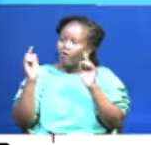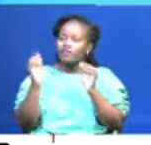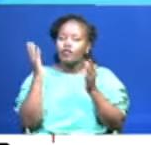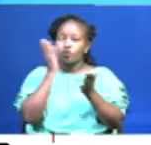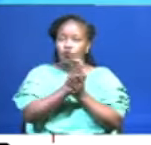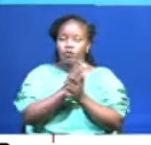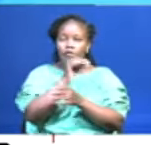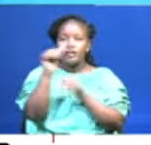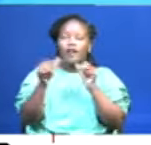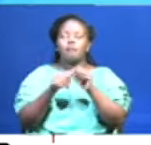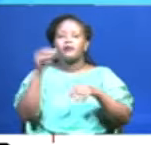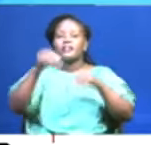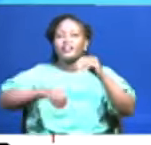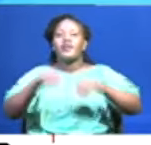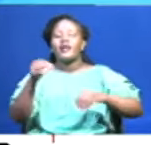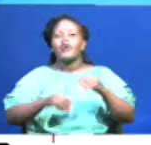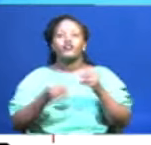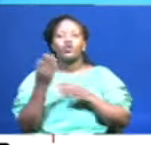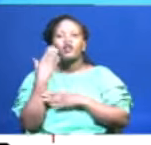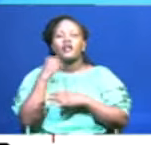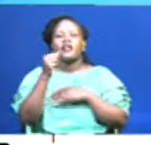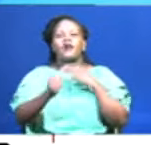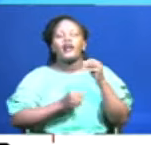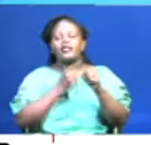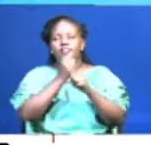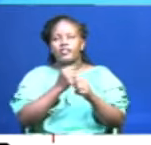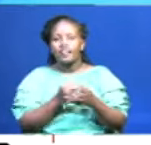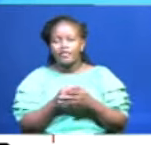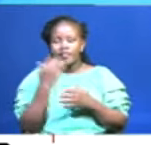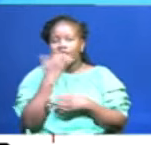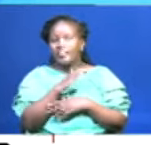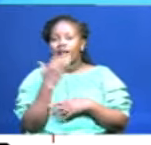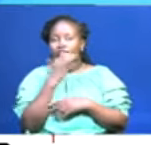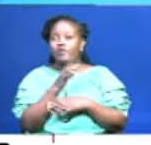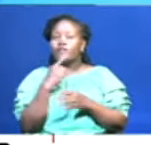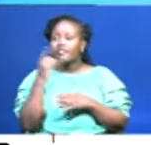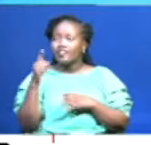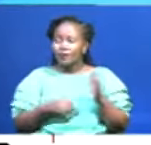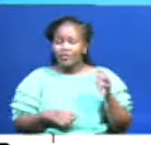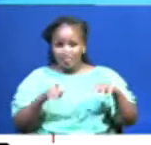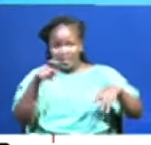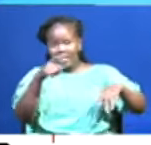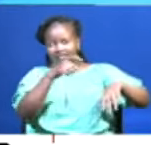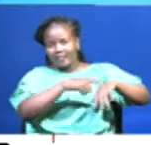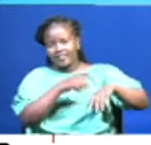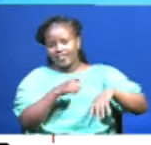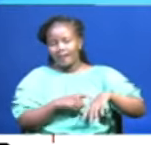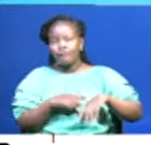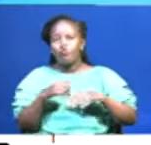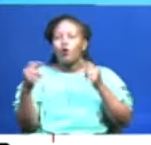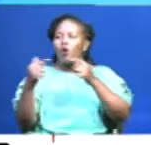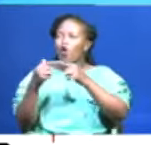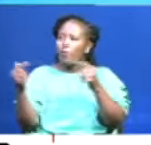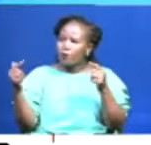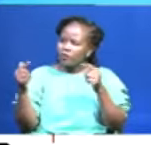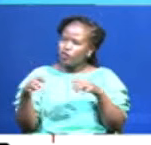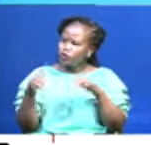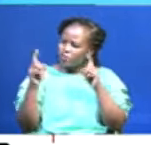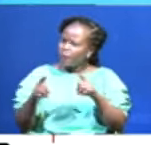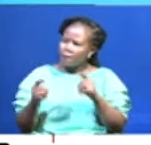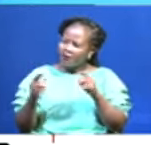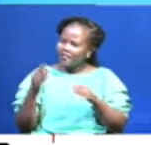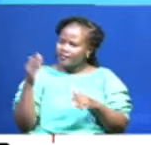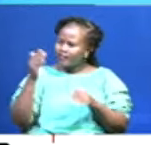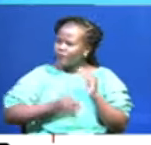mwaka 2022. Gachagua amesema wakati umewadia kwa upinzani kukomea kueneza